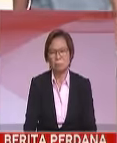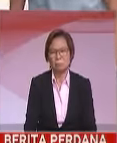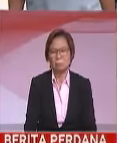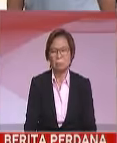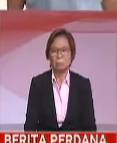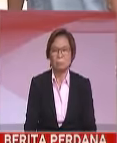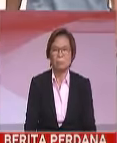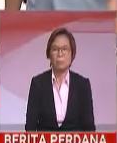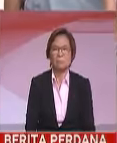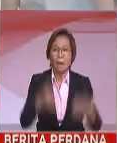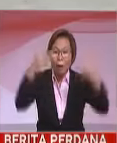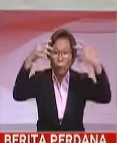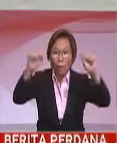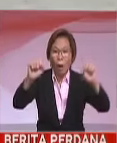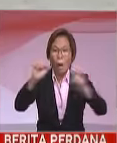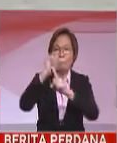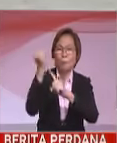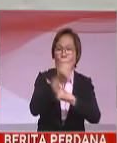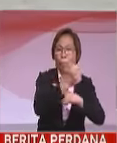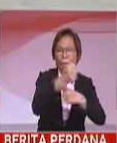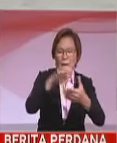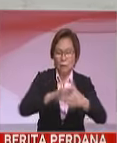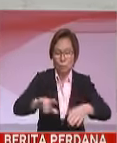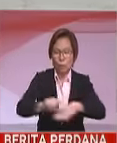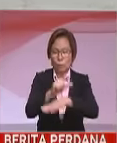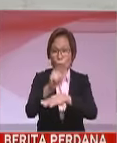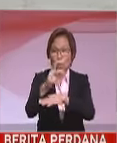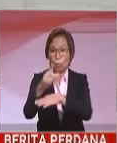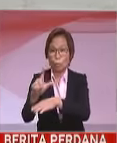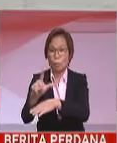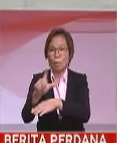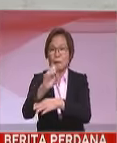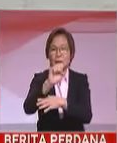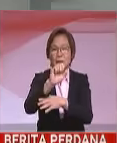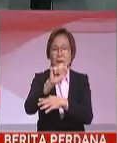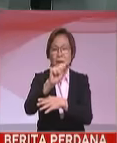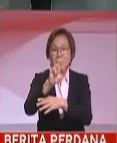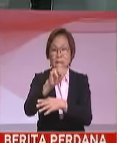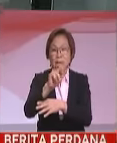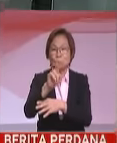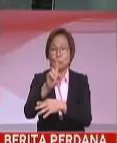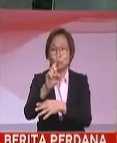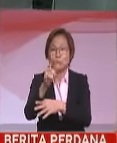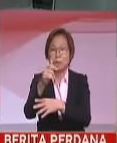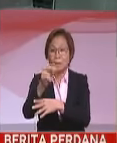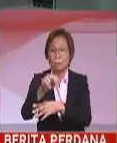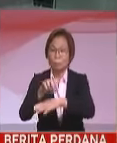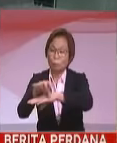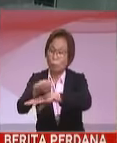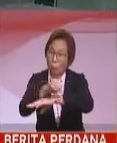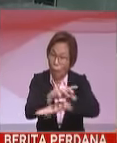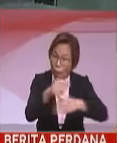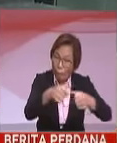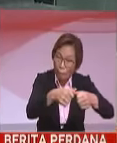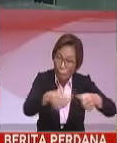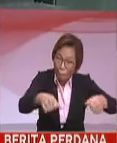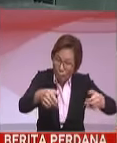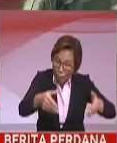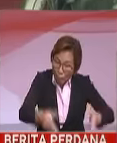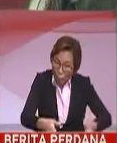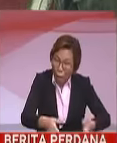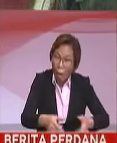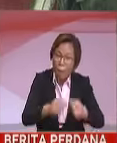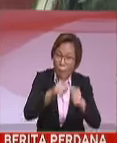Sementara itu, Yang di-Pertua Persatuan Keselamatan Pengguna Kuala Lumpur, Samsudin Muhammad Fauzi, menasihatkan pencarum untuk menggunakan